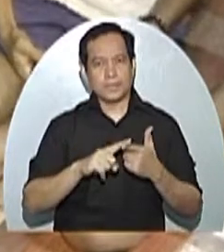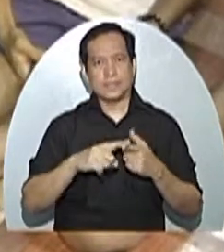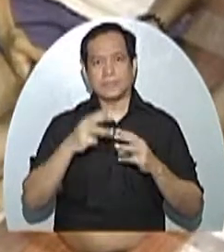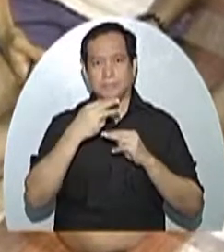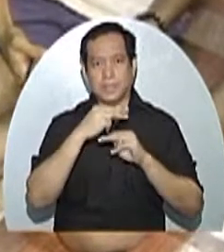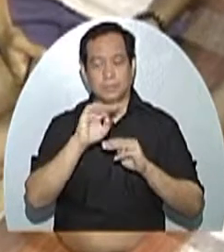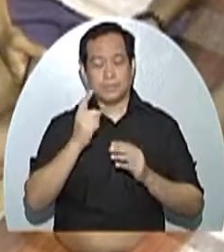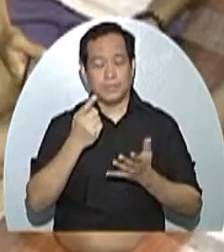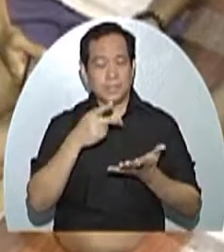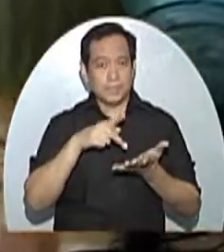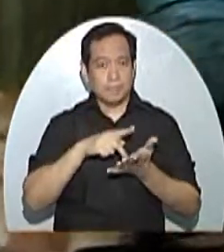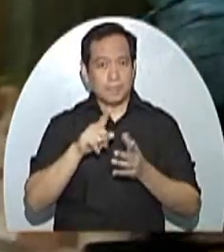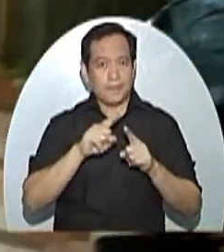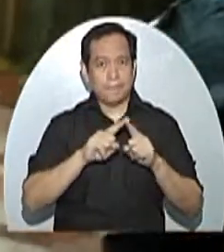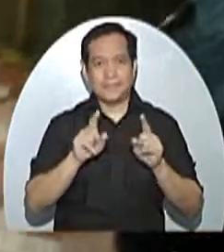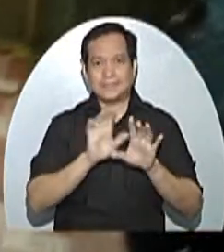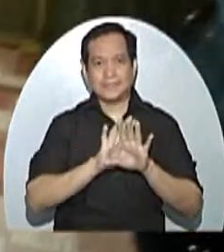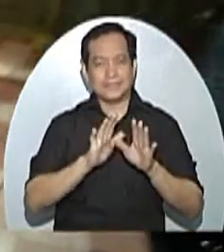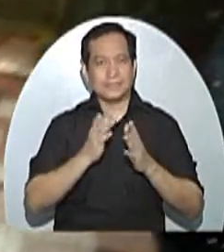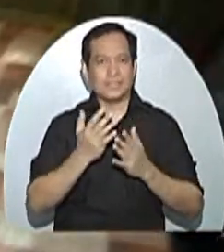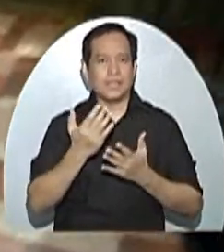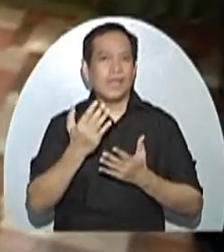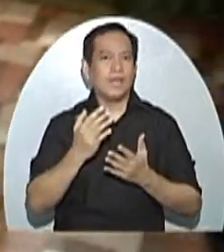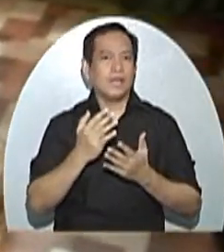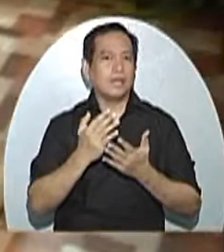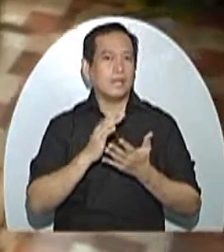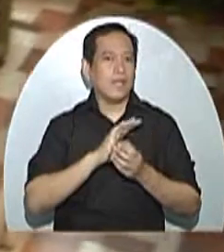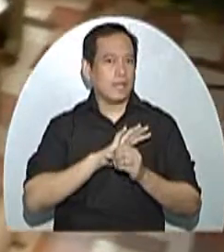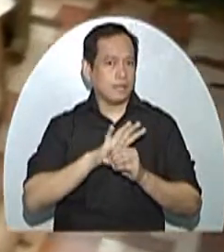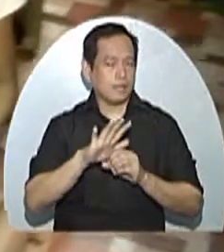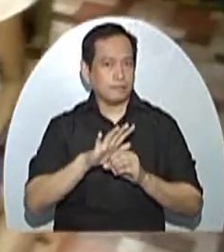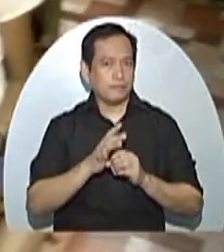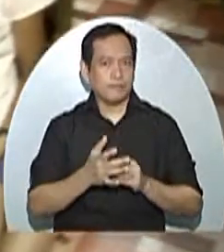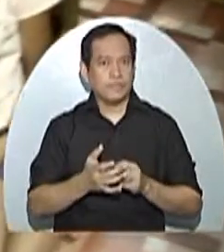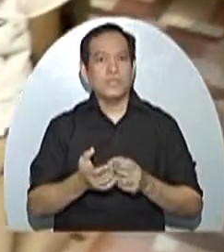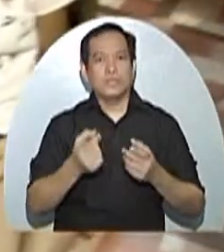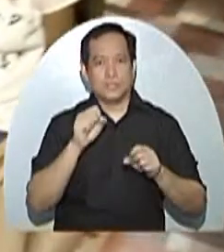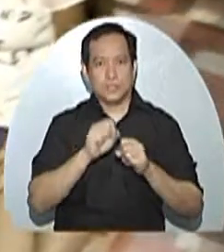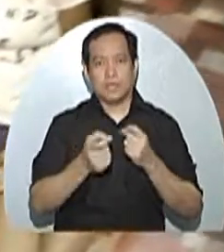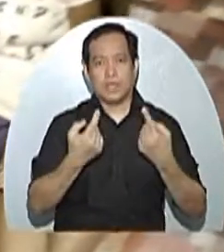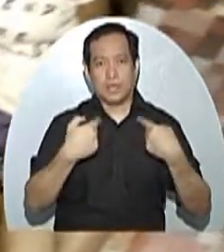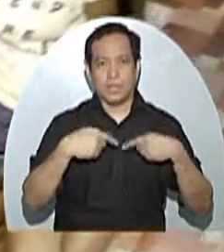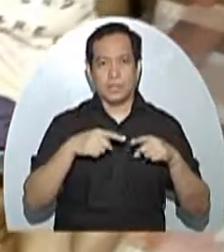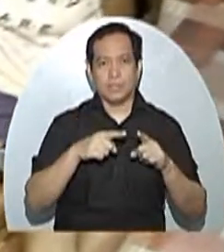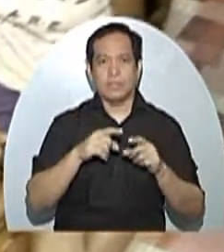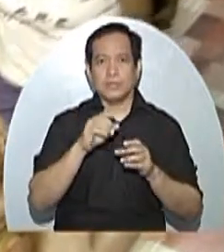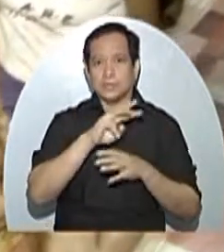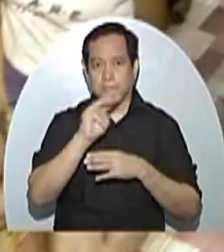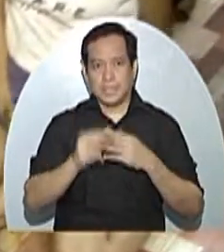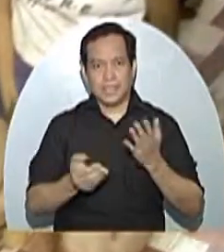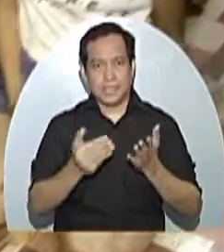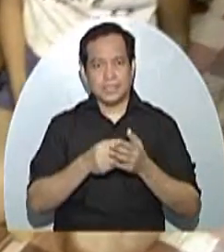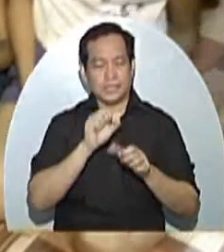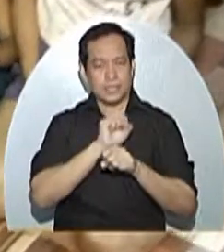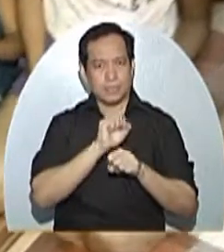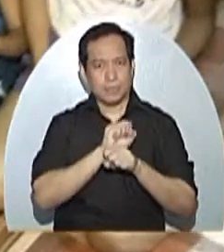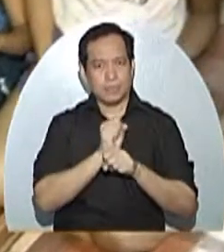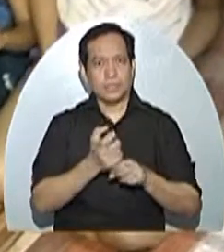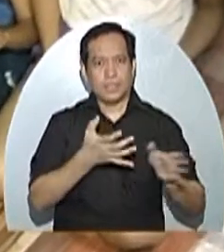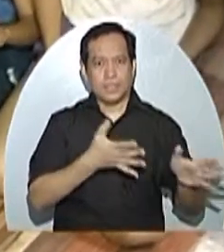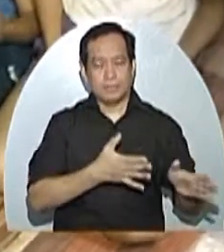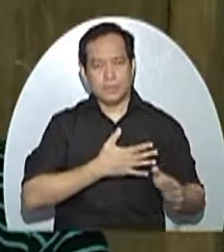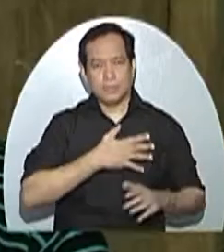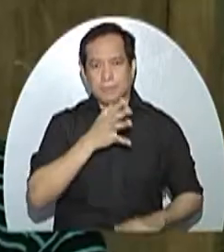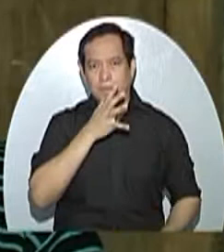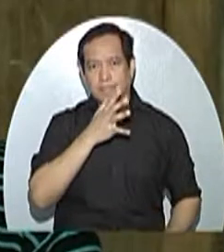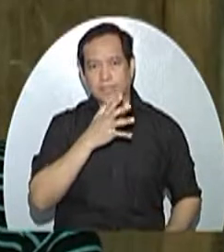minimum din yung sahod niya, kaso kulang din. Nung trabaho ko sa Maynila ulit, iniwan ko siya sa nanay ko.